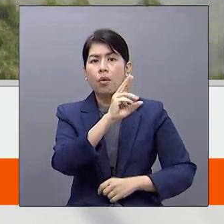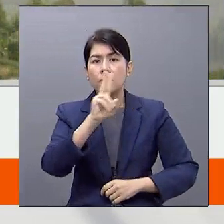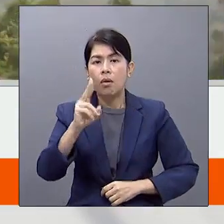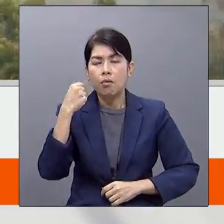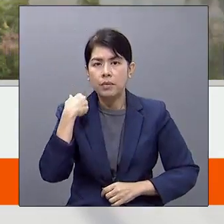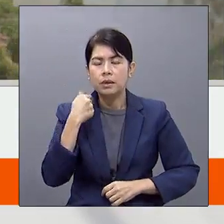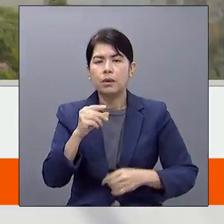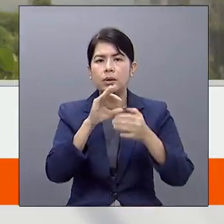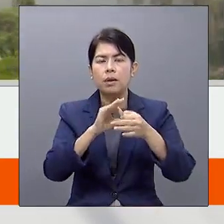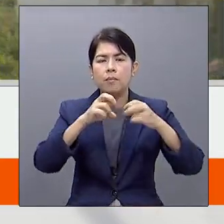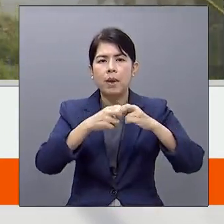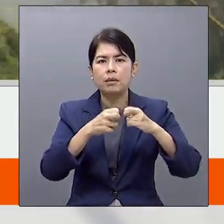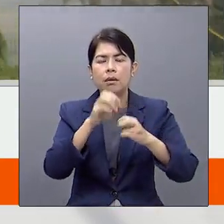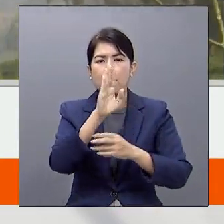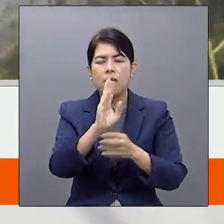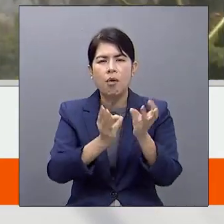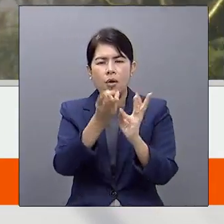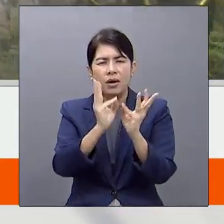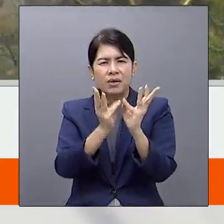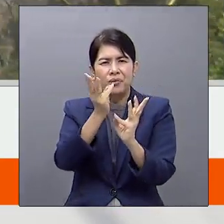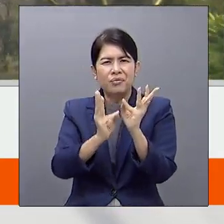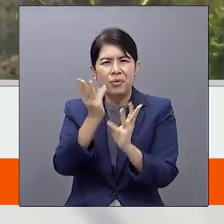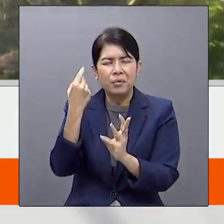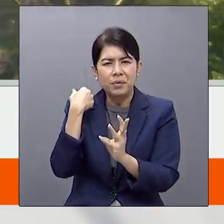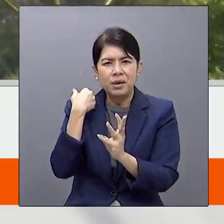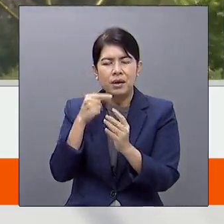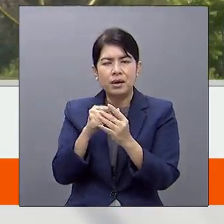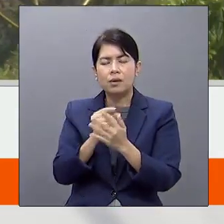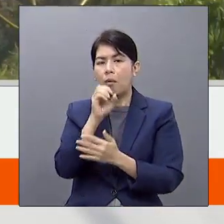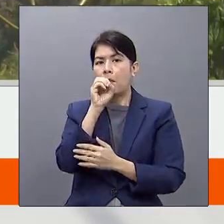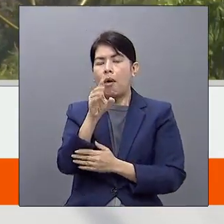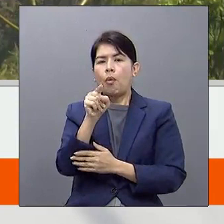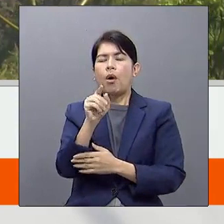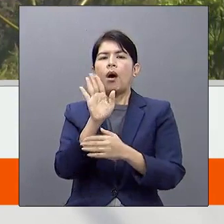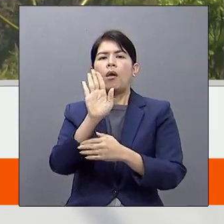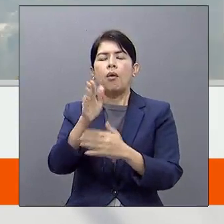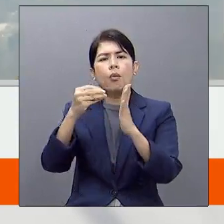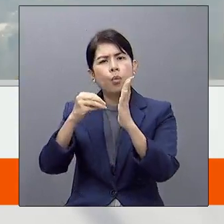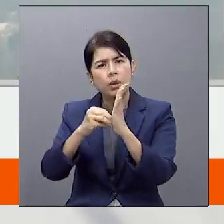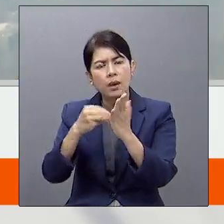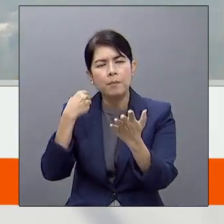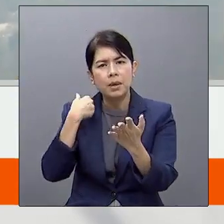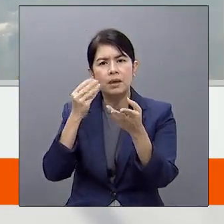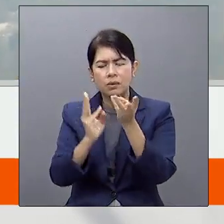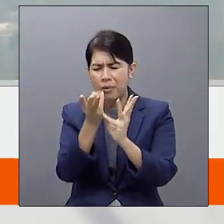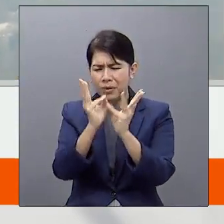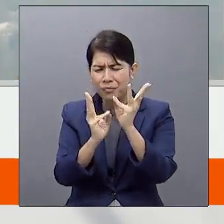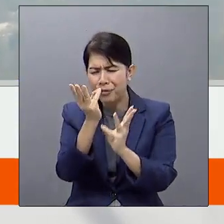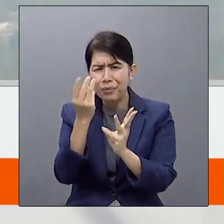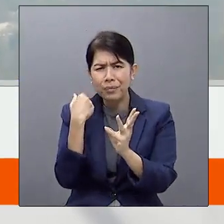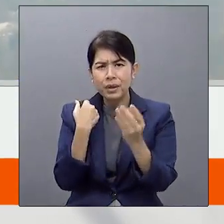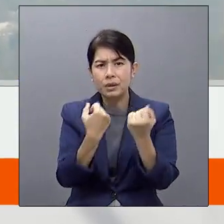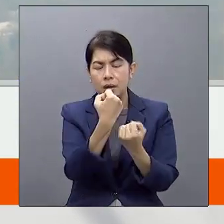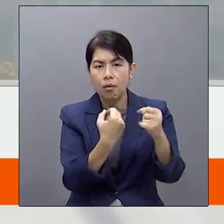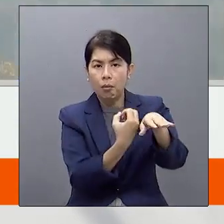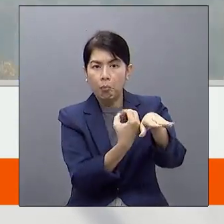ศนะครับก็โหเน้นไปทางกรุงเทพใหญ่เลยเน้นไปทางไอ้ฝุ่นละอองจากจราจรจากท ั่ วนี้นั่น